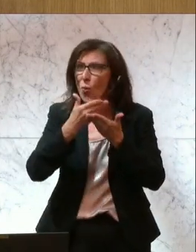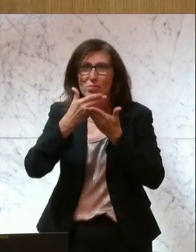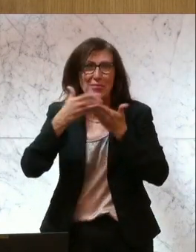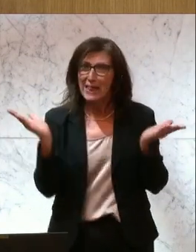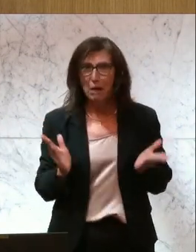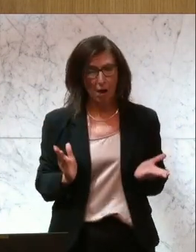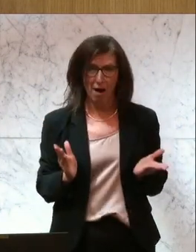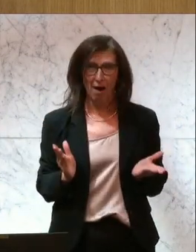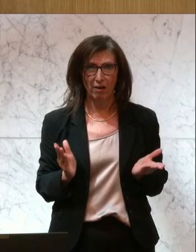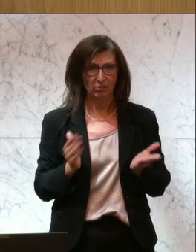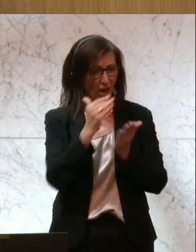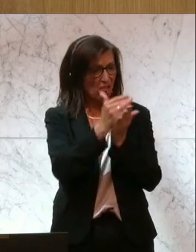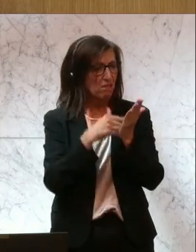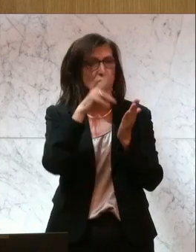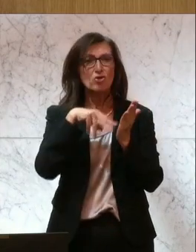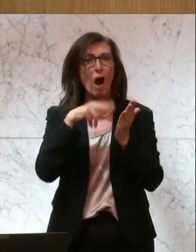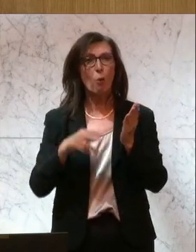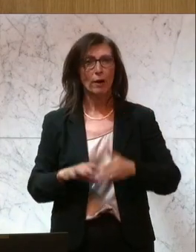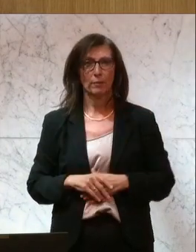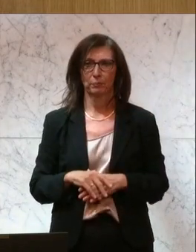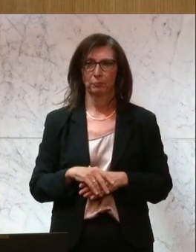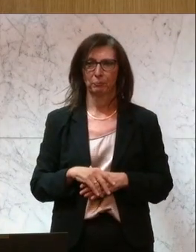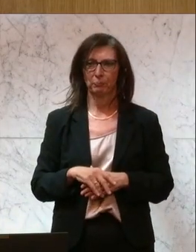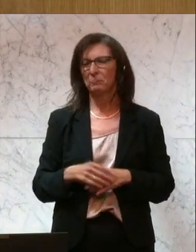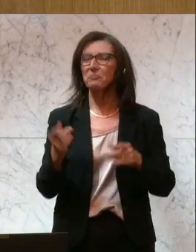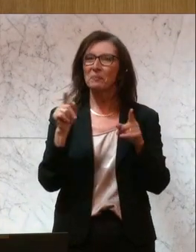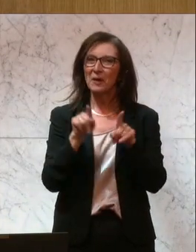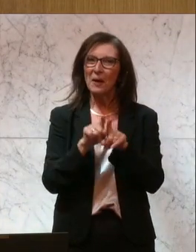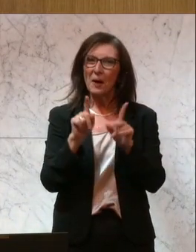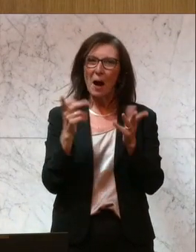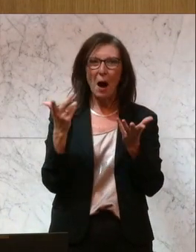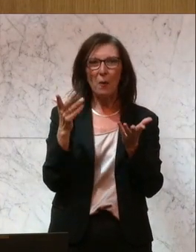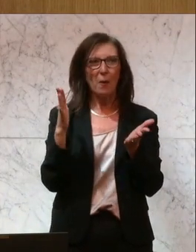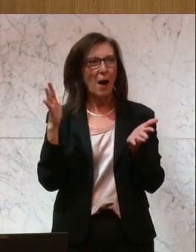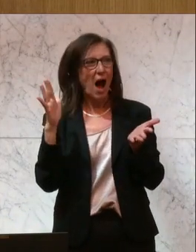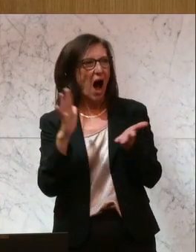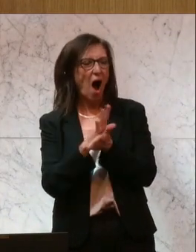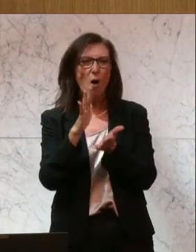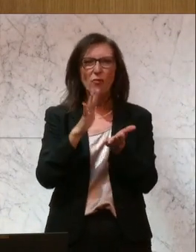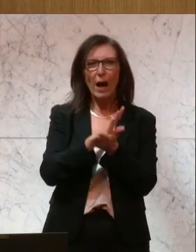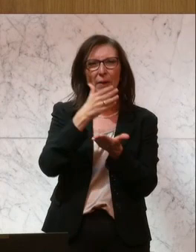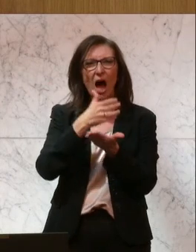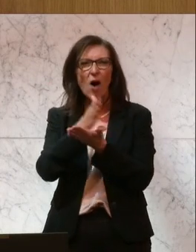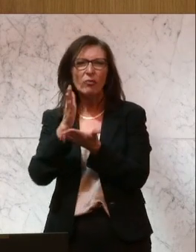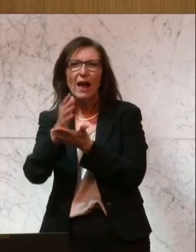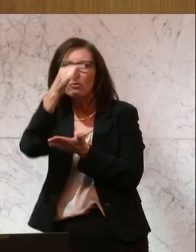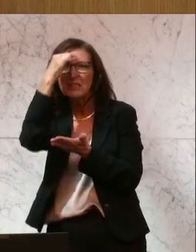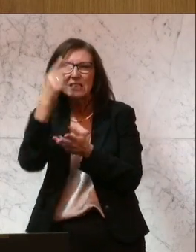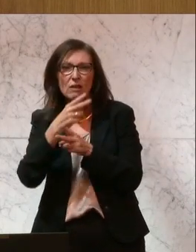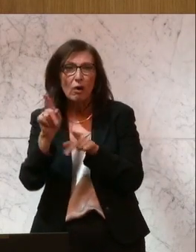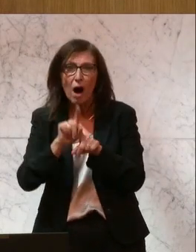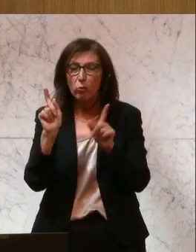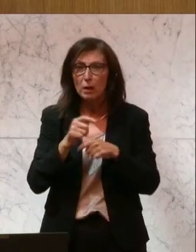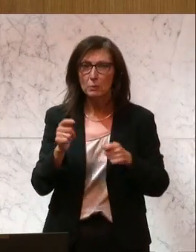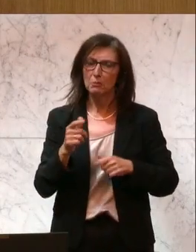sich das an? Es gibt nämlich auch keine sinnvolle Aufgabenteilung im Schulsystem. Ich habe schon gesagt, was